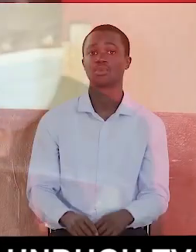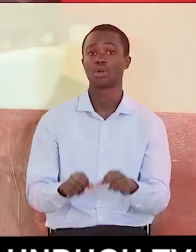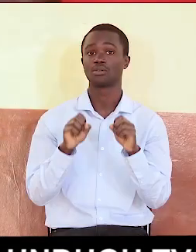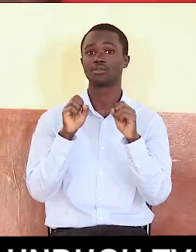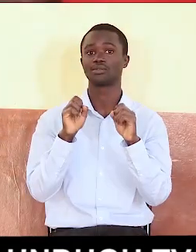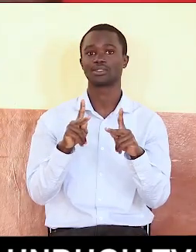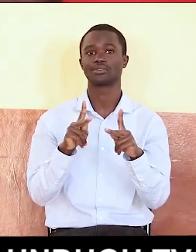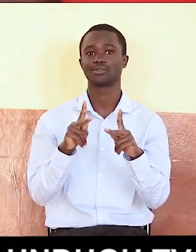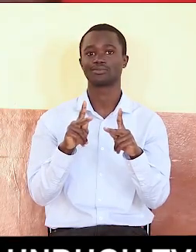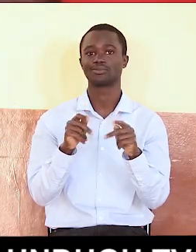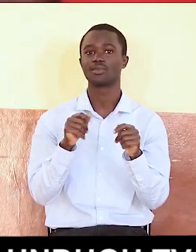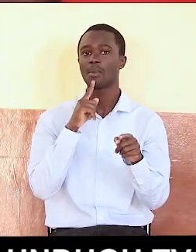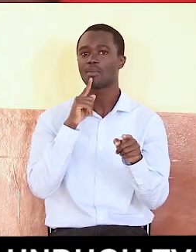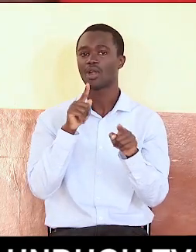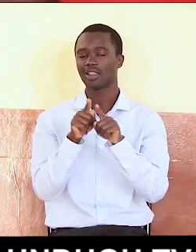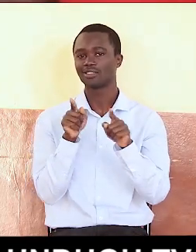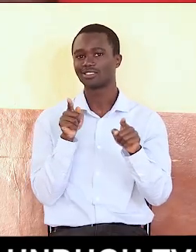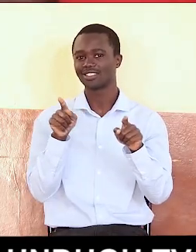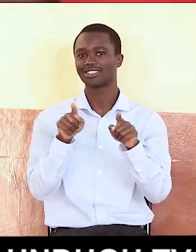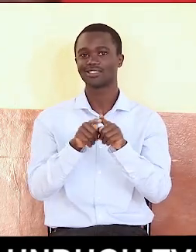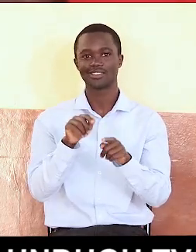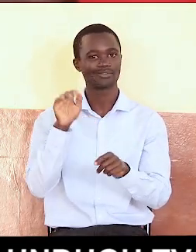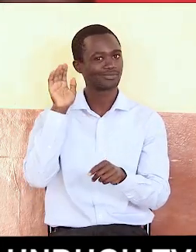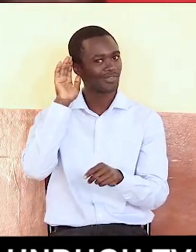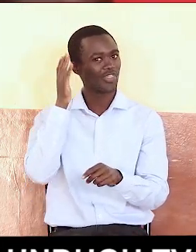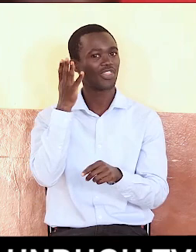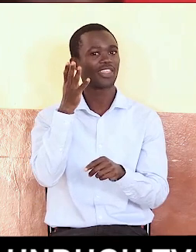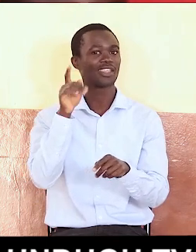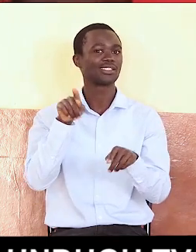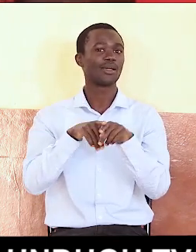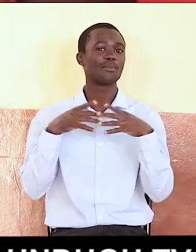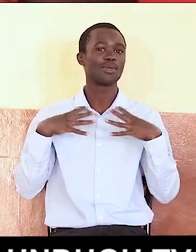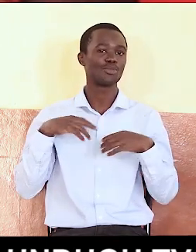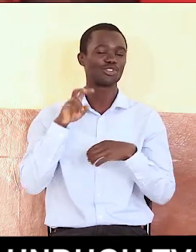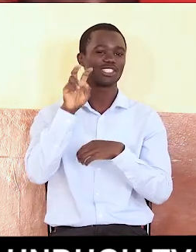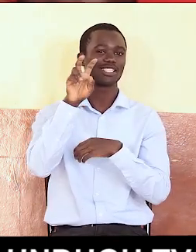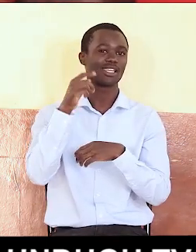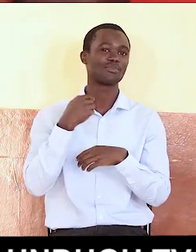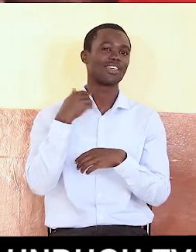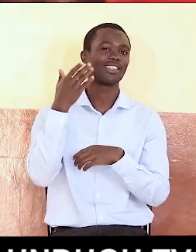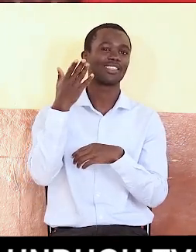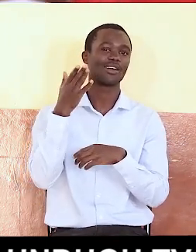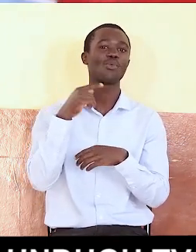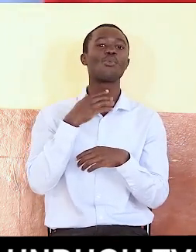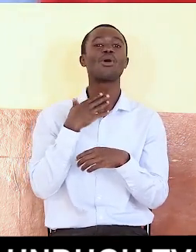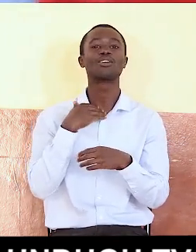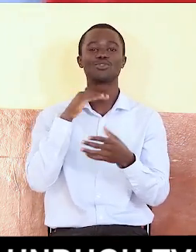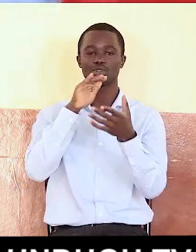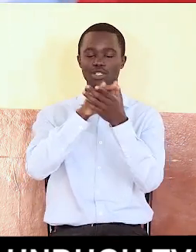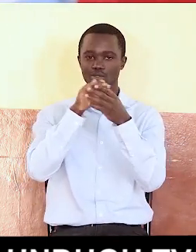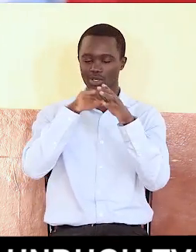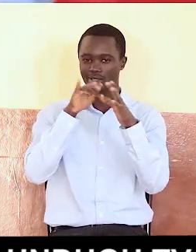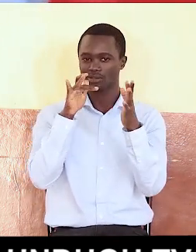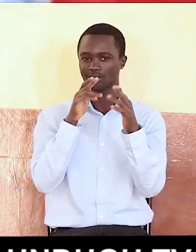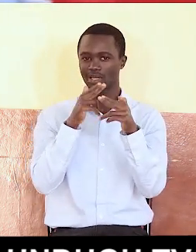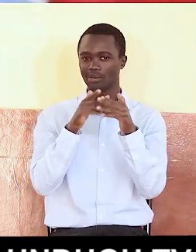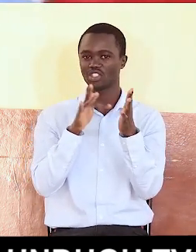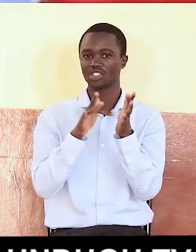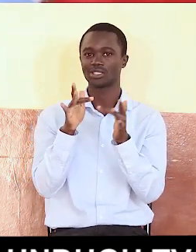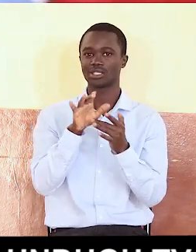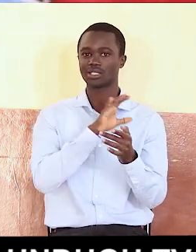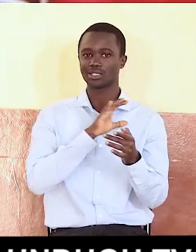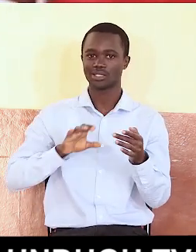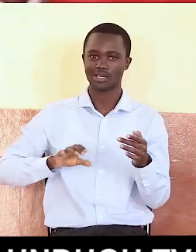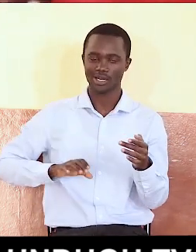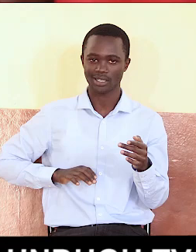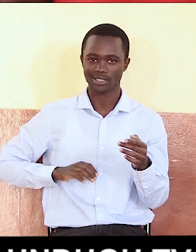Basi ndugu wasikilizaji na watazamaji wangu, na wasalimu katika jina la Yesu Kristo,